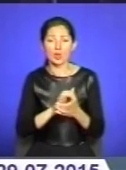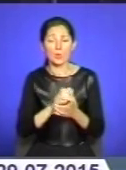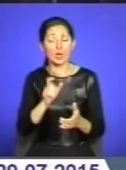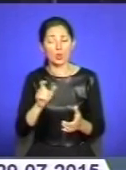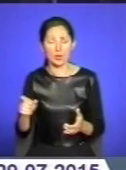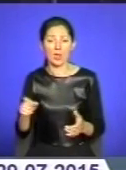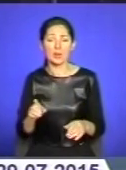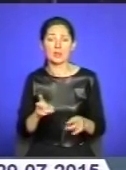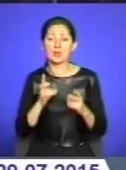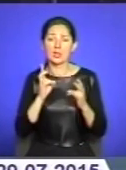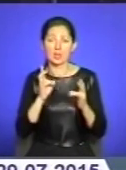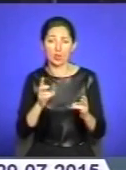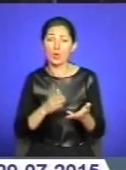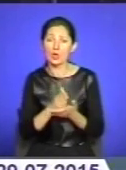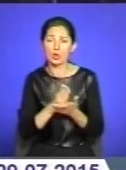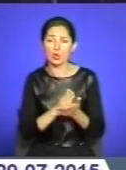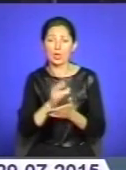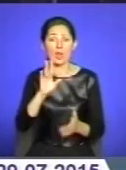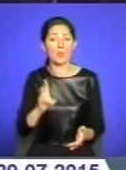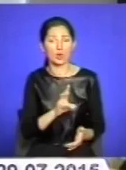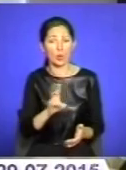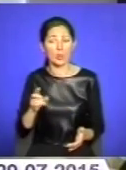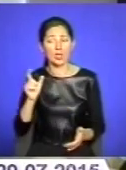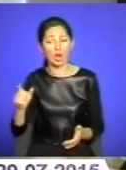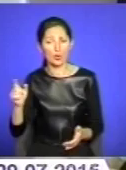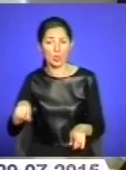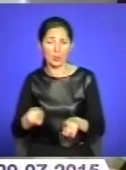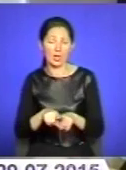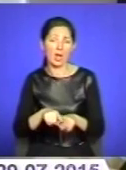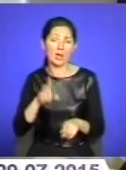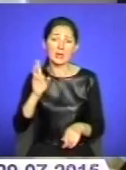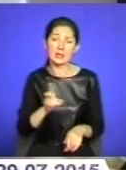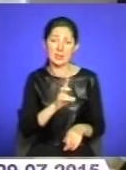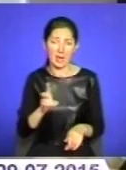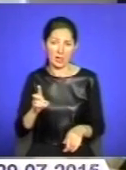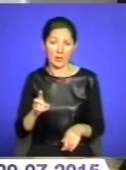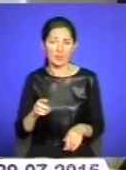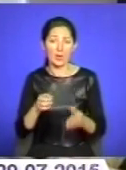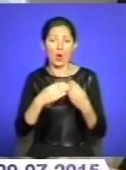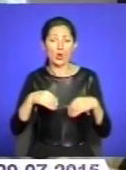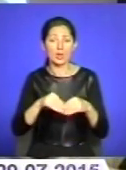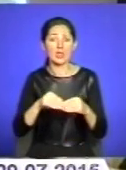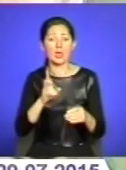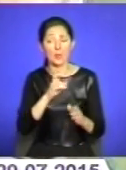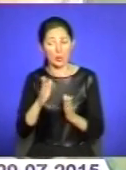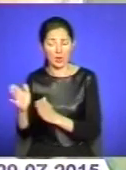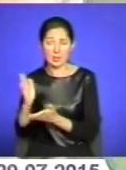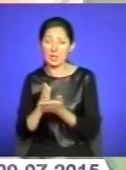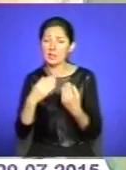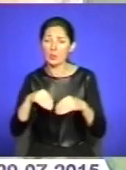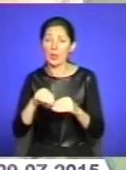жертовним служінням митрополита людям і церкві. У родинній бібліотеці Марії Крупи є сімейна реліквія –